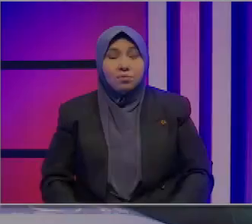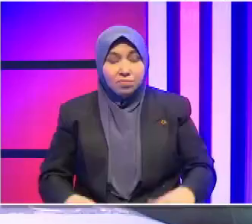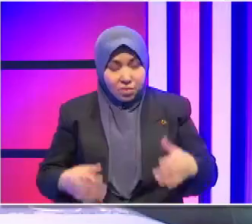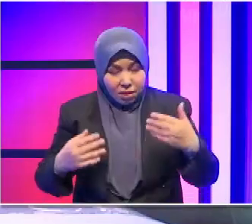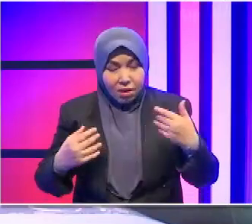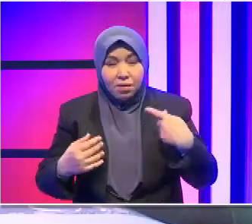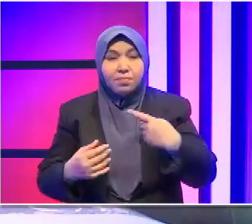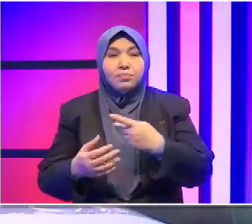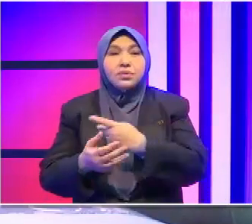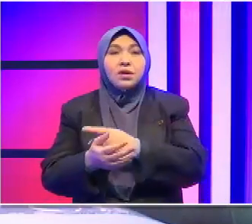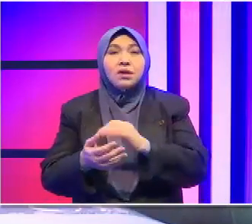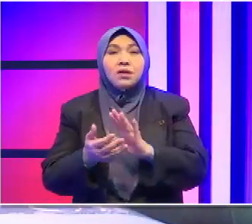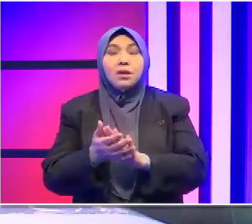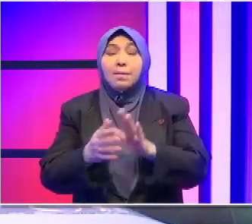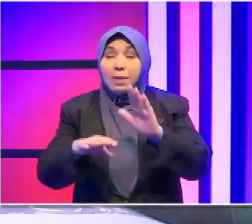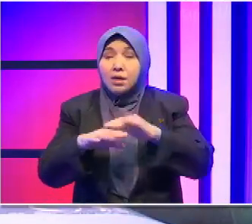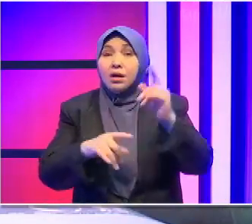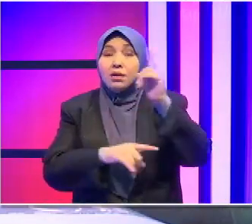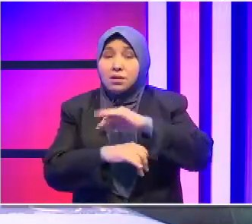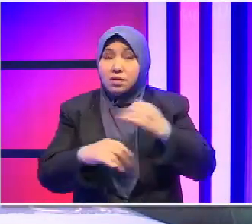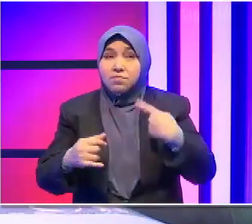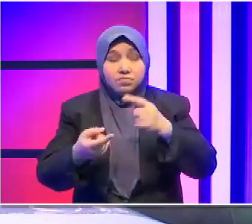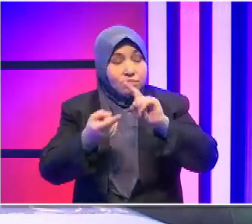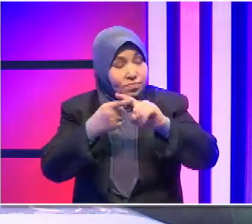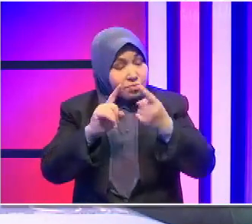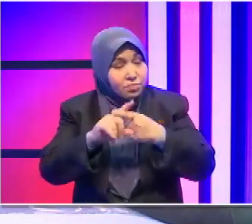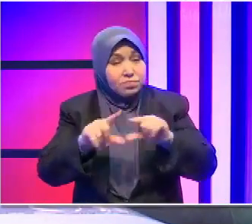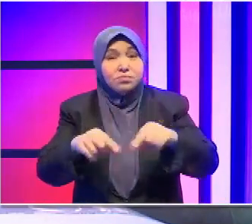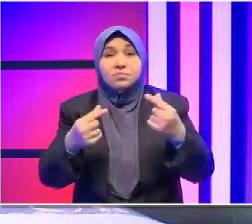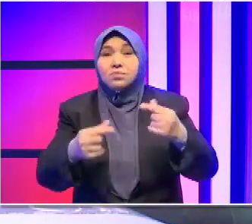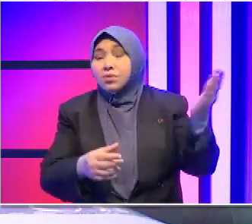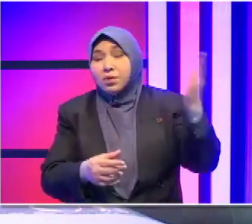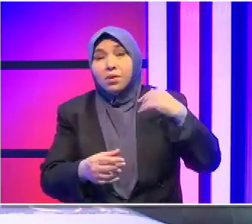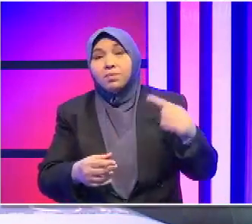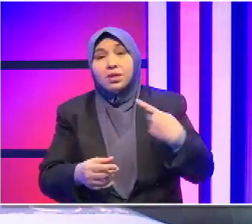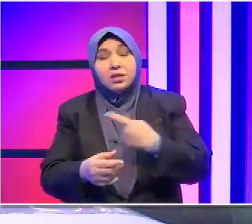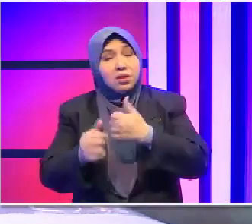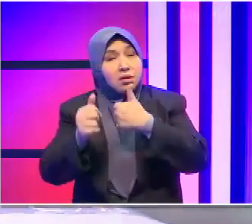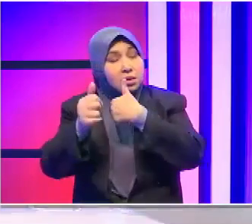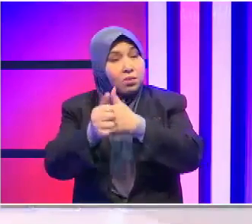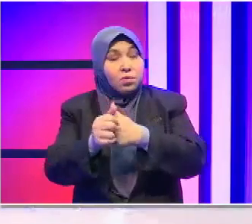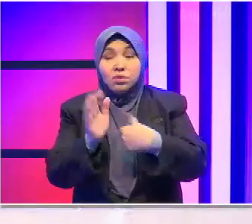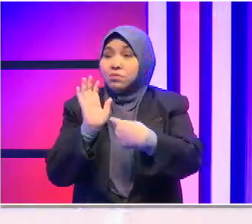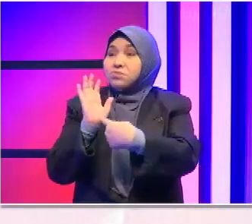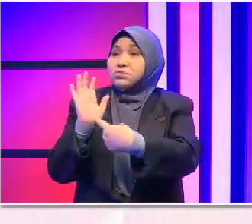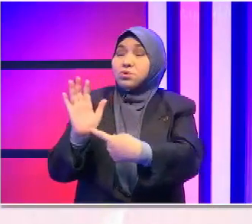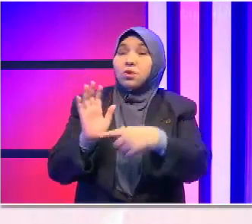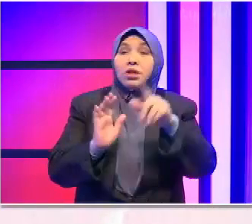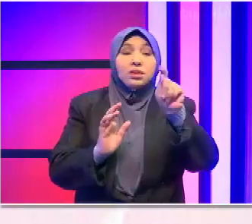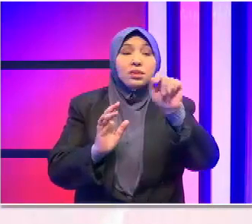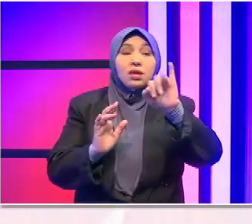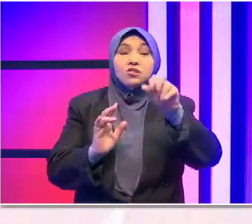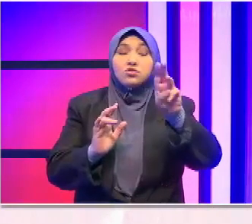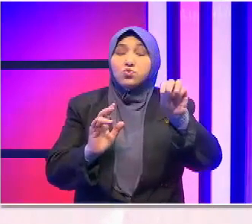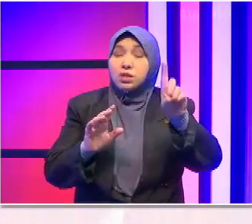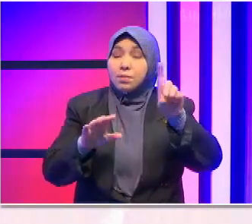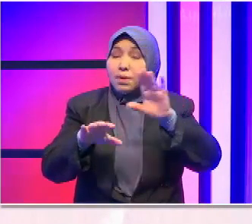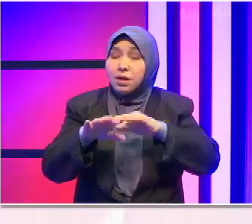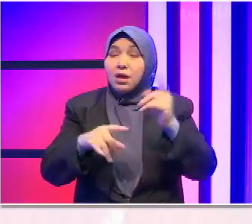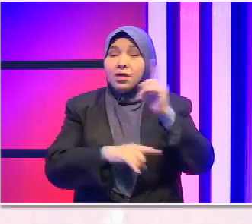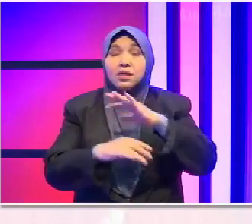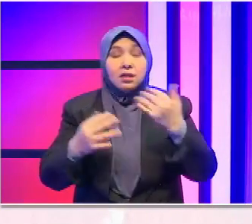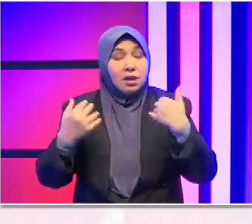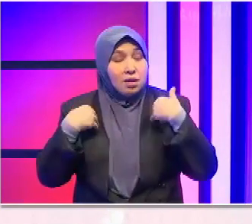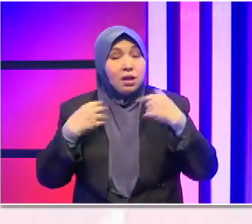posisi tajwid pada Dini setelah pasaba Alquran Jom kita ikuti paparan yang disediakan tajuk kita pada hari ini ya